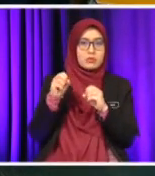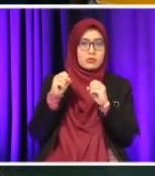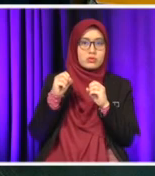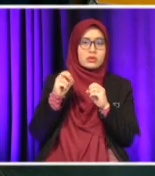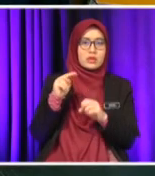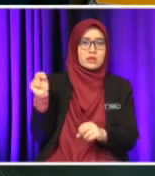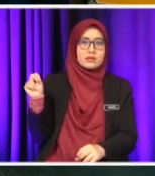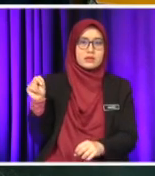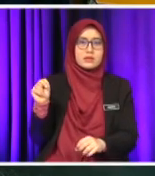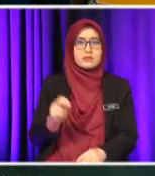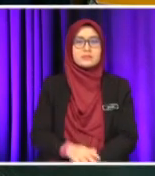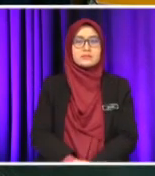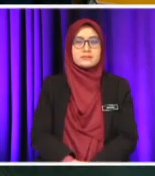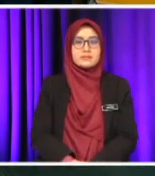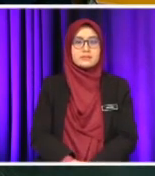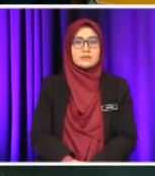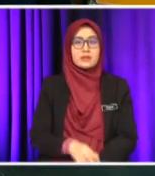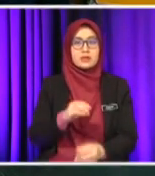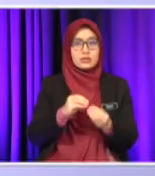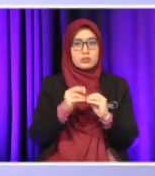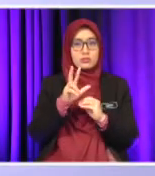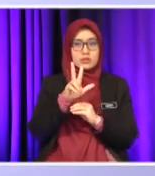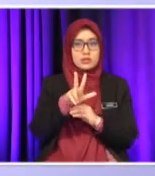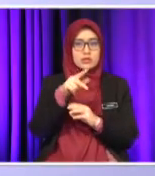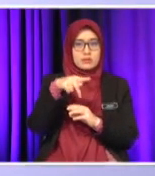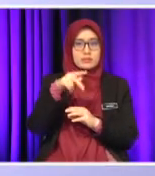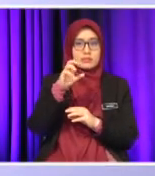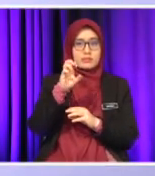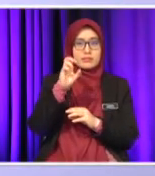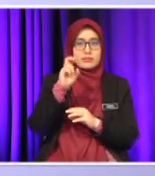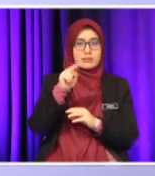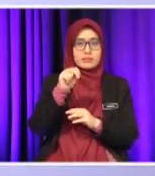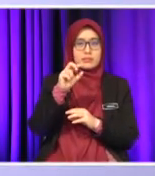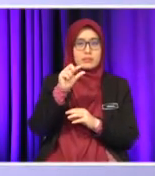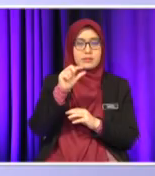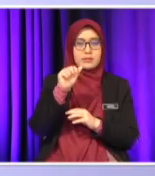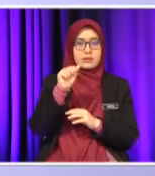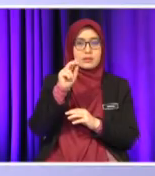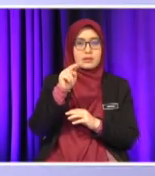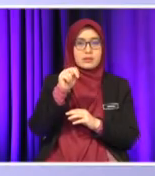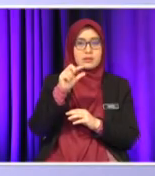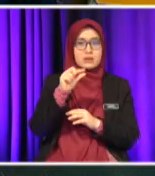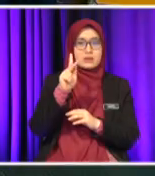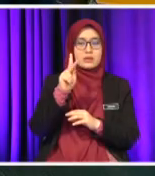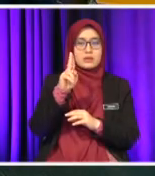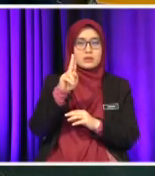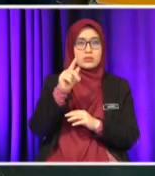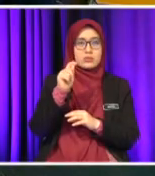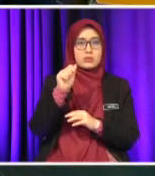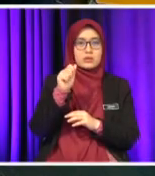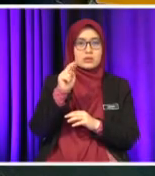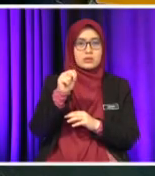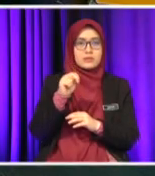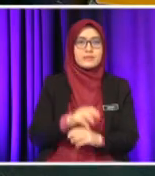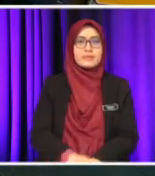Oke jadi nomor 3 adalah pengangkutan jenggot yang